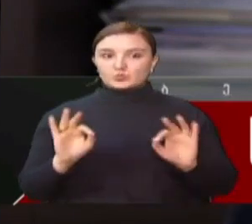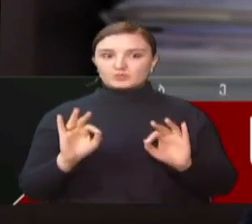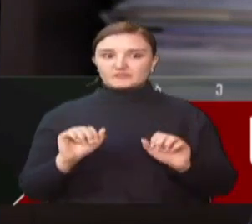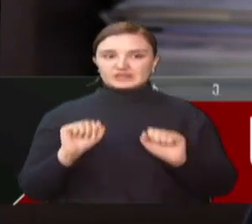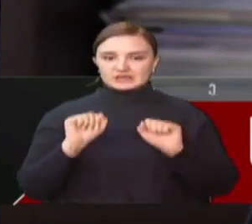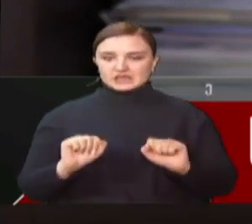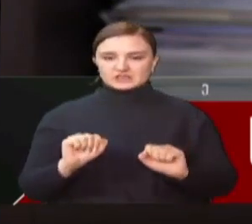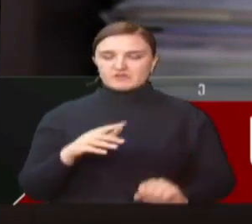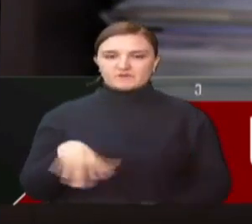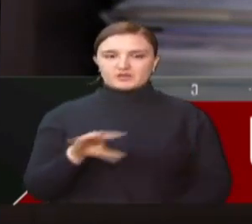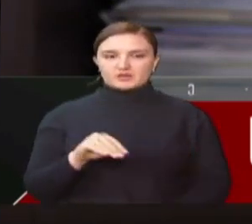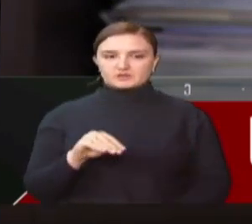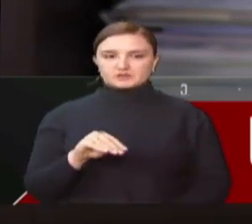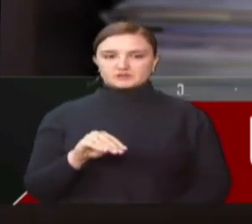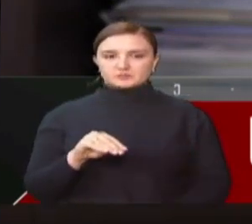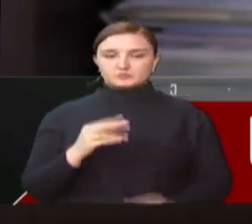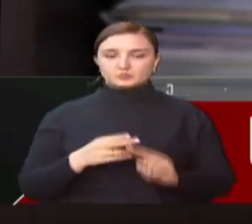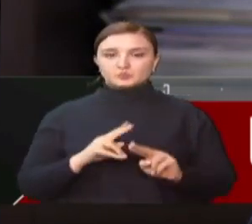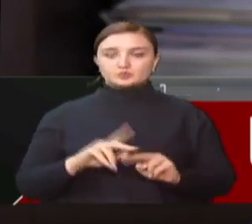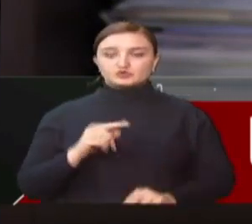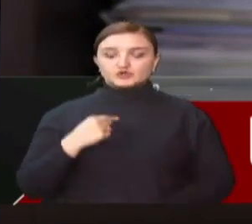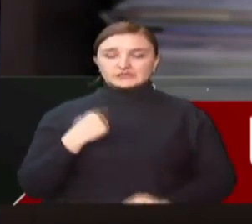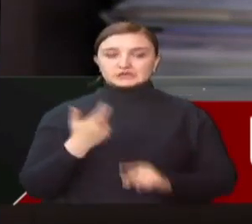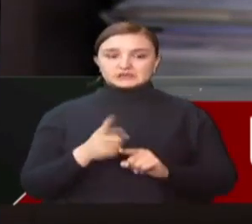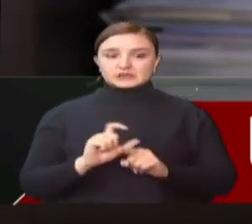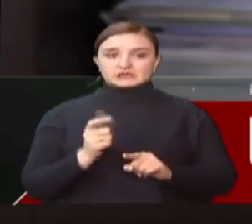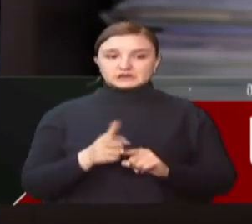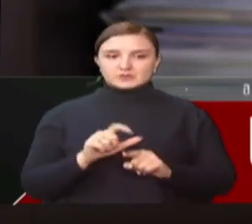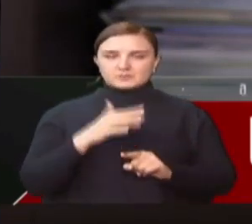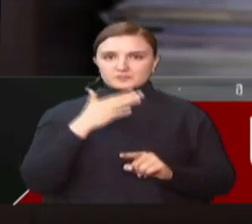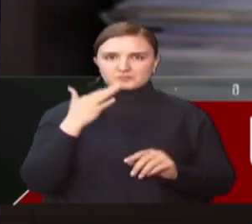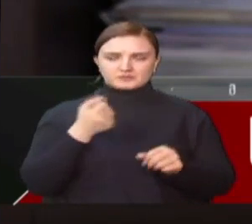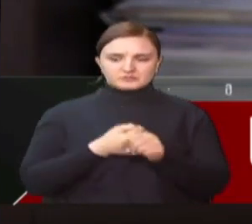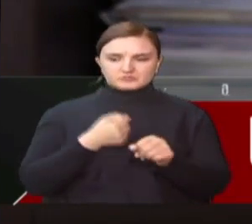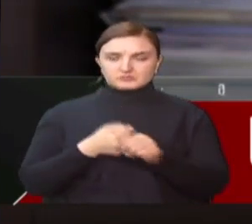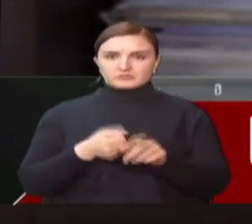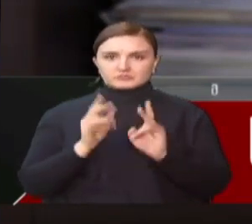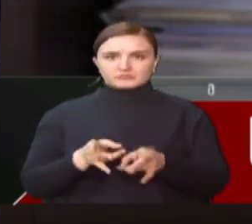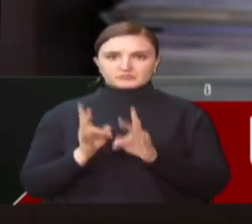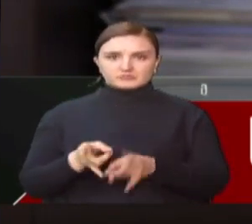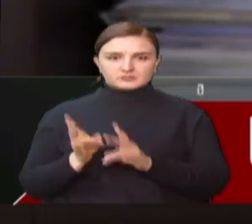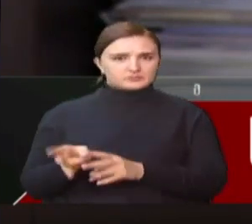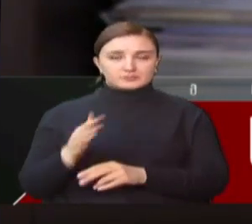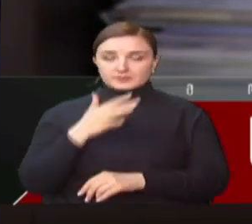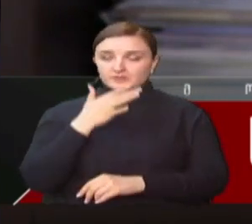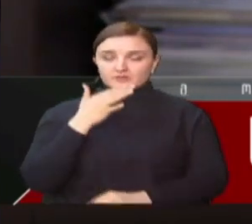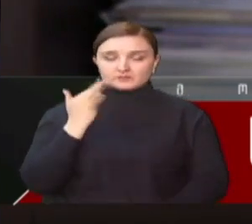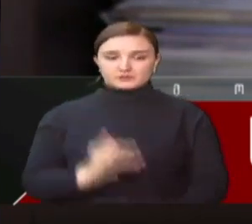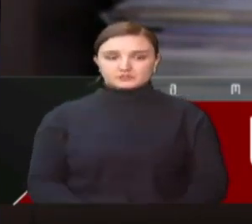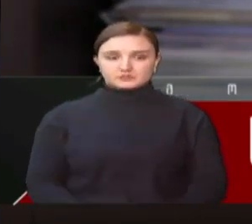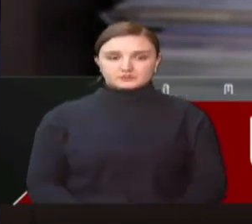cu elasi. Imi toro cuen zalian bevri șem tchoi varse vop cuenși.